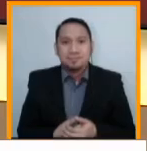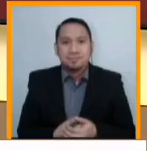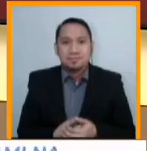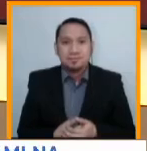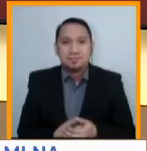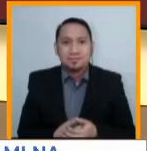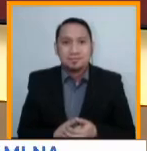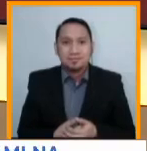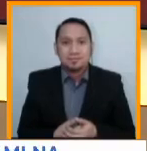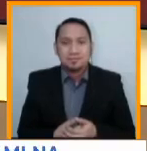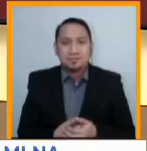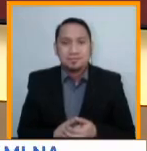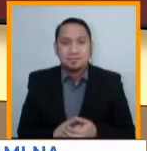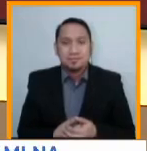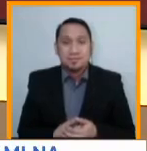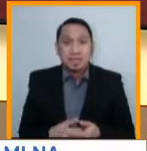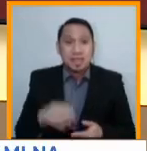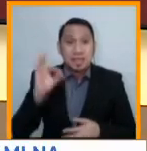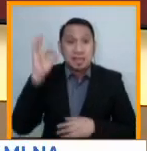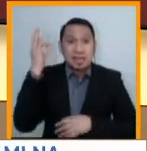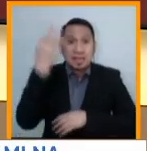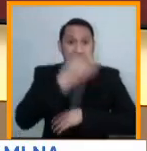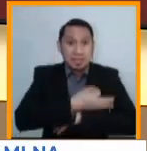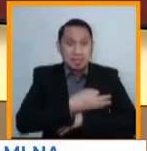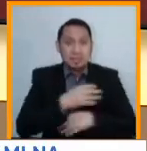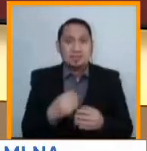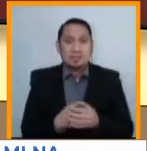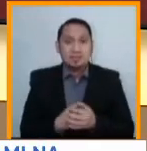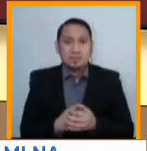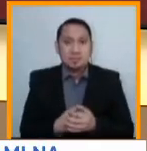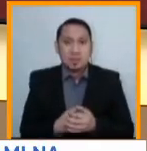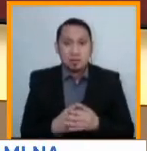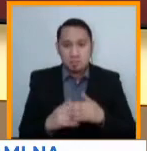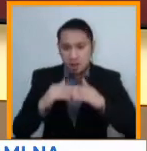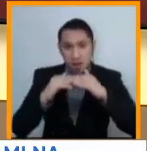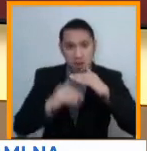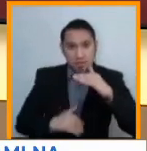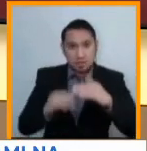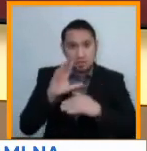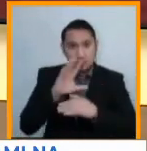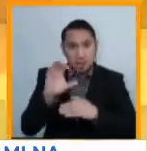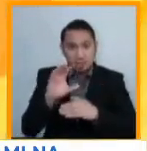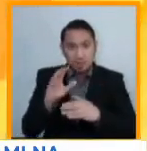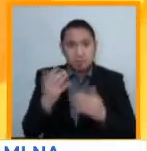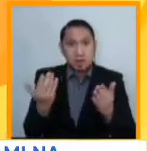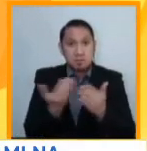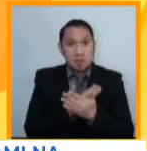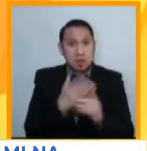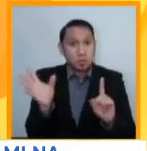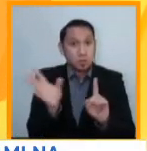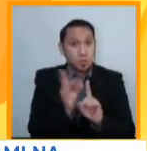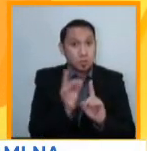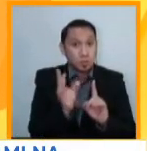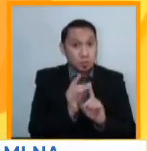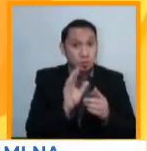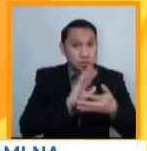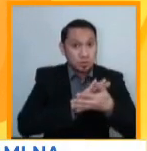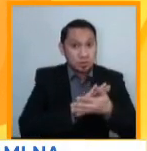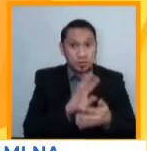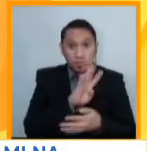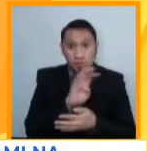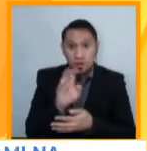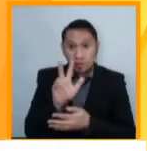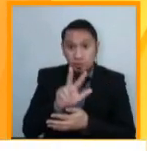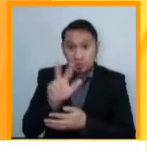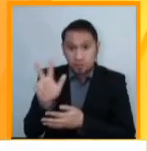Ikasyam na sunod na araw ng mas mababa sa 500 ang naitatalang bagong kaso ng COVID sa bansa. 433 ang mga bagong naitalang kaso